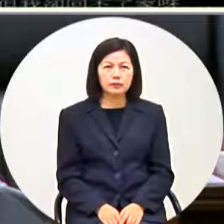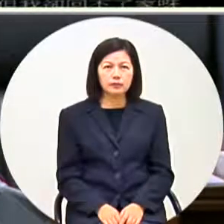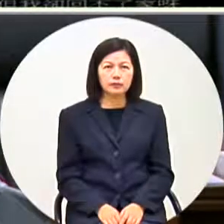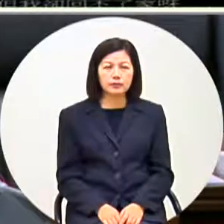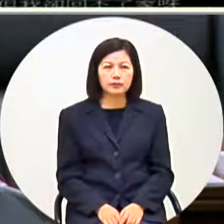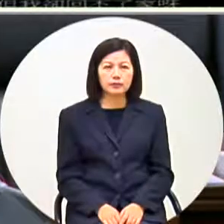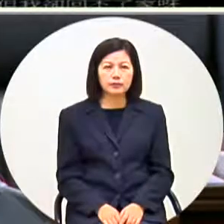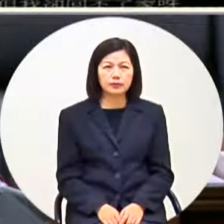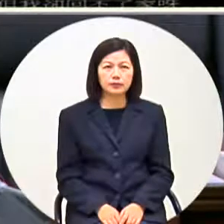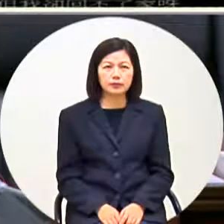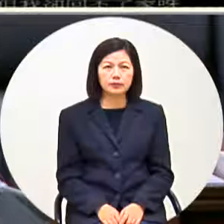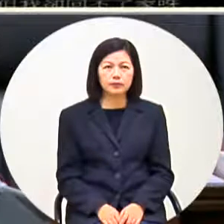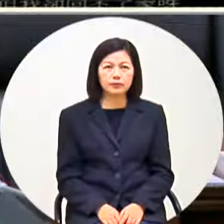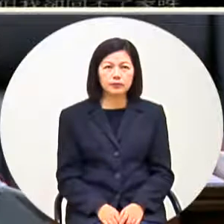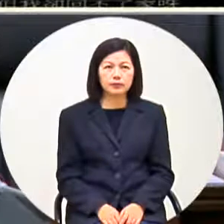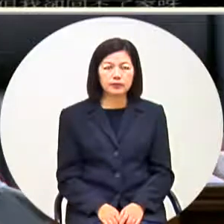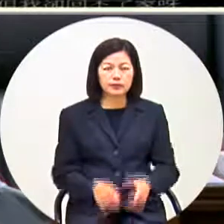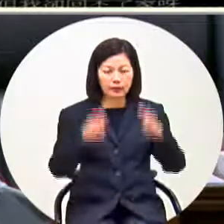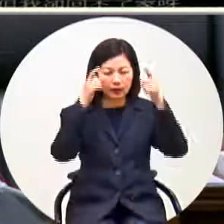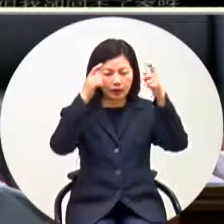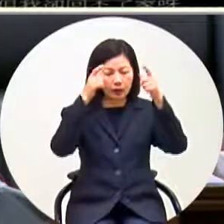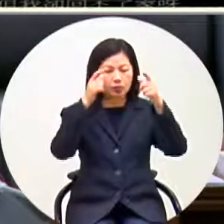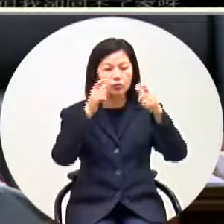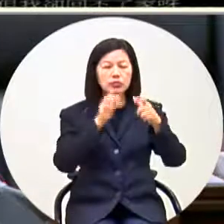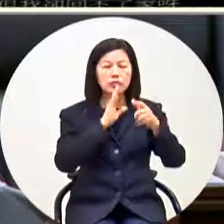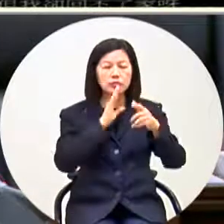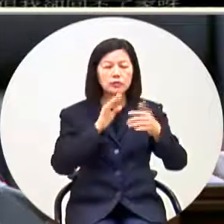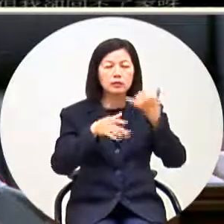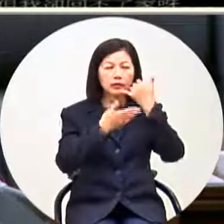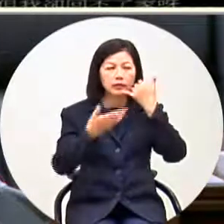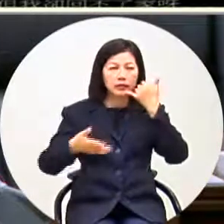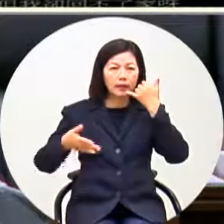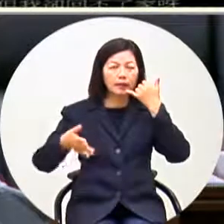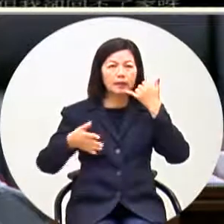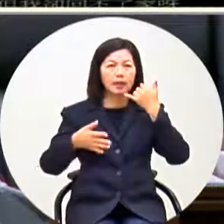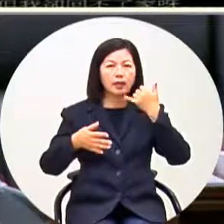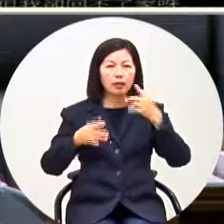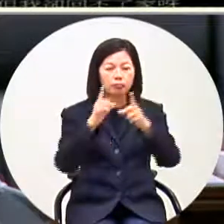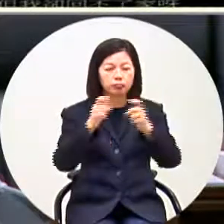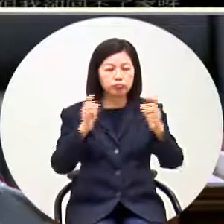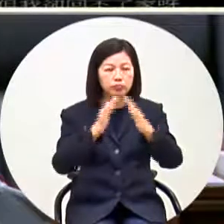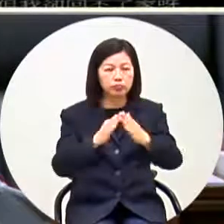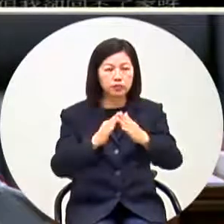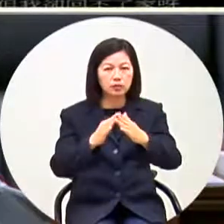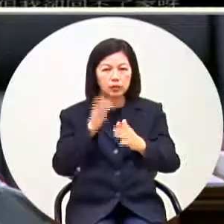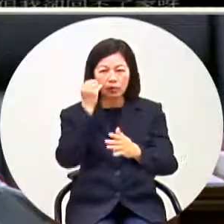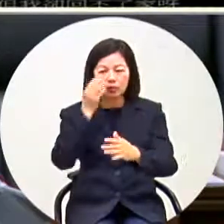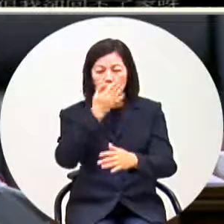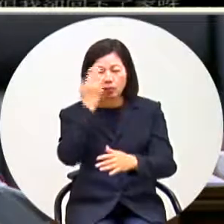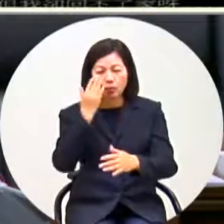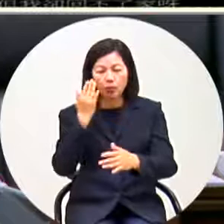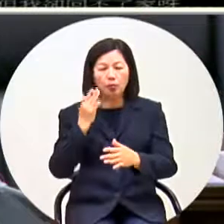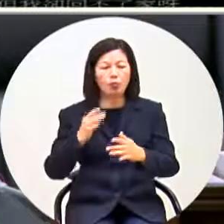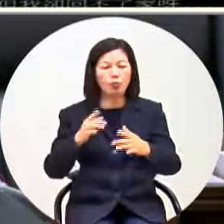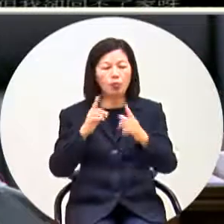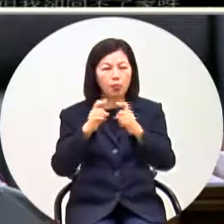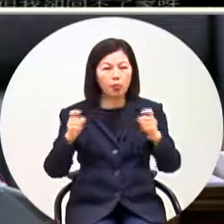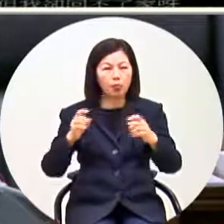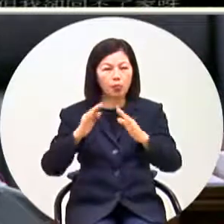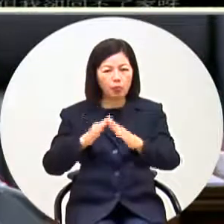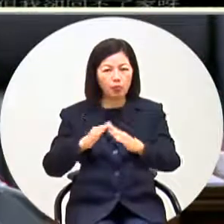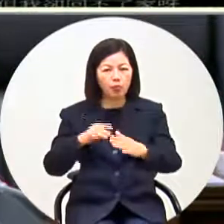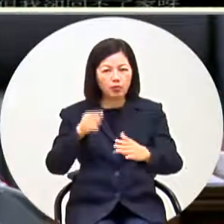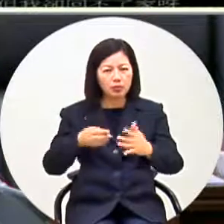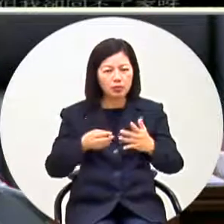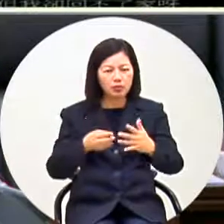市还是观光城市，我们都没有一个有效提升薪水一个产业哦。